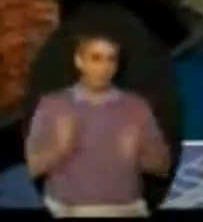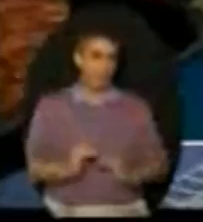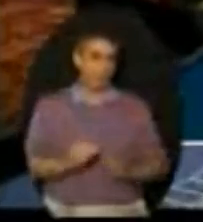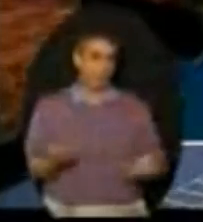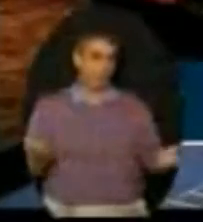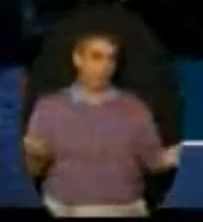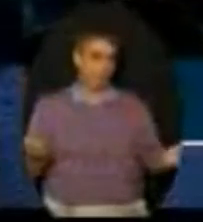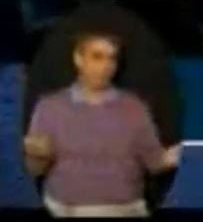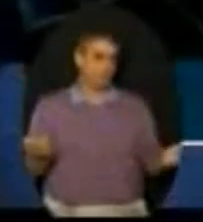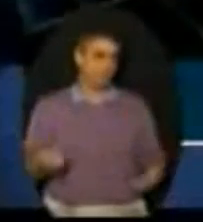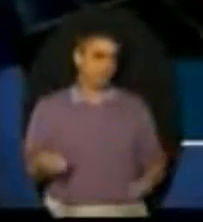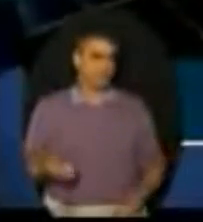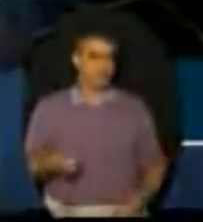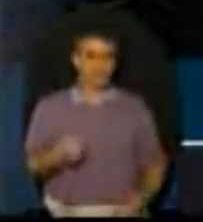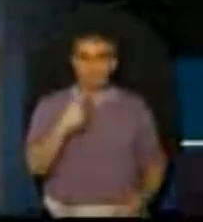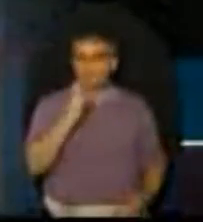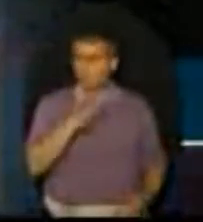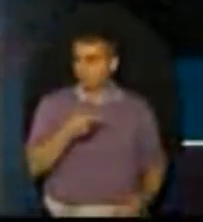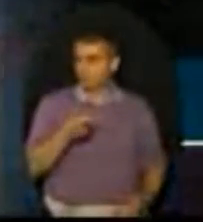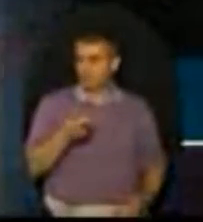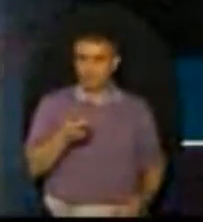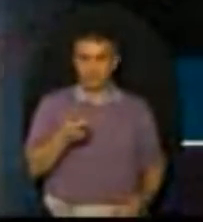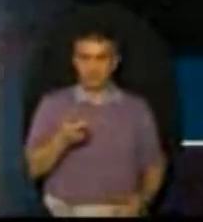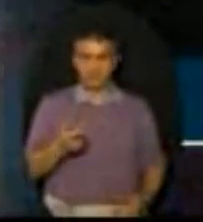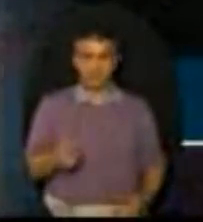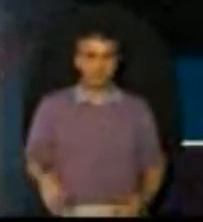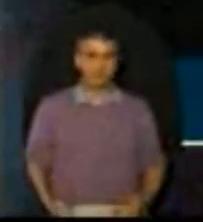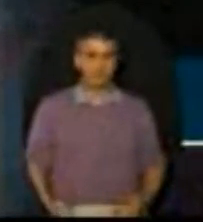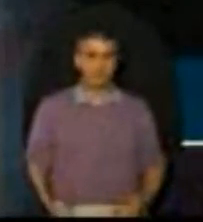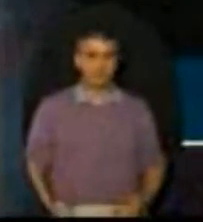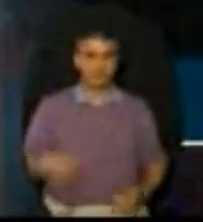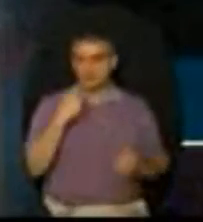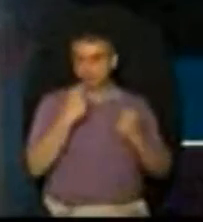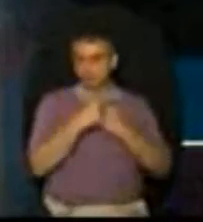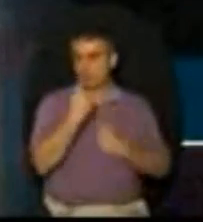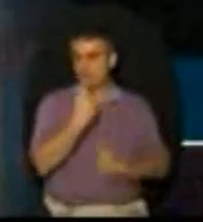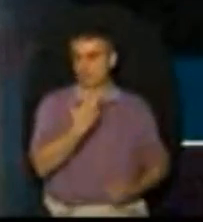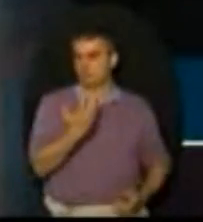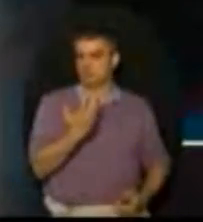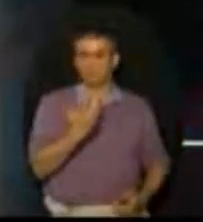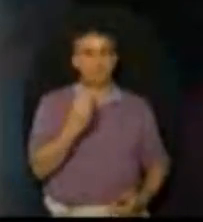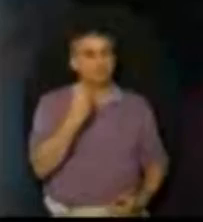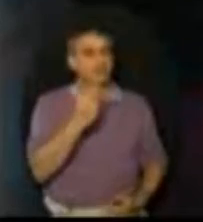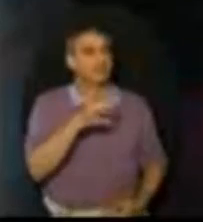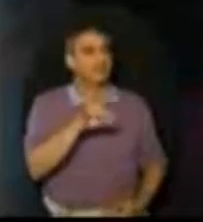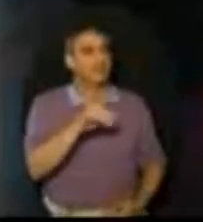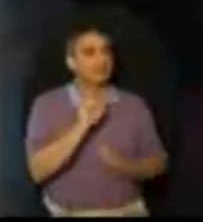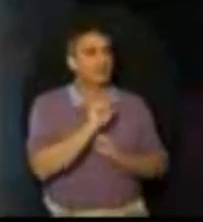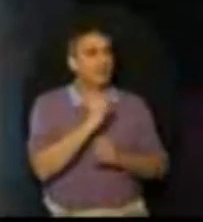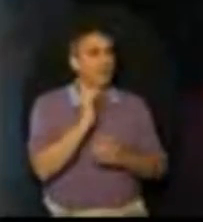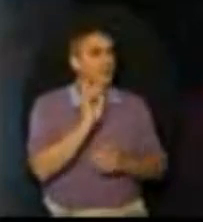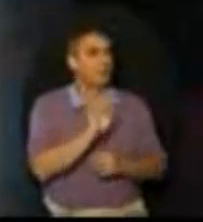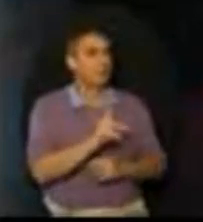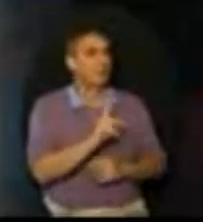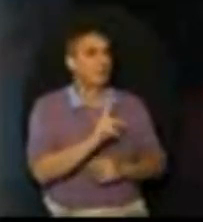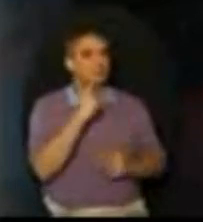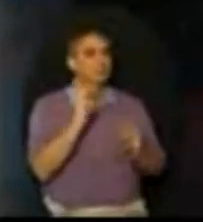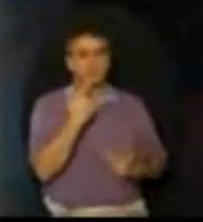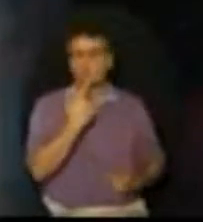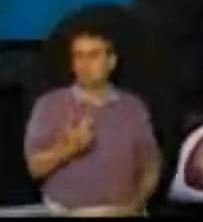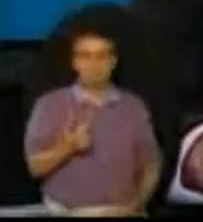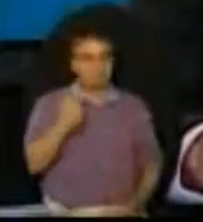את אומרת שכמות לא המתמכרים להימורים ברמת עלייה? רגע, דוקטור אמיר, שנייה אחת. מנחם, קזינו בעד ונגד, מה אומר הציבור? אין